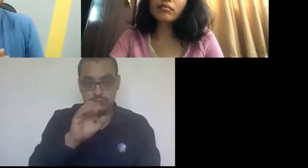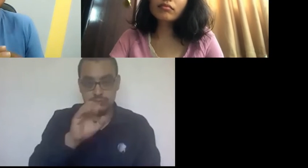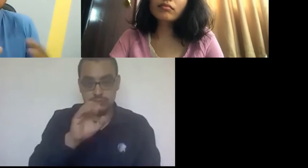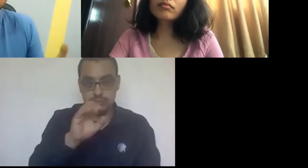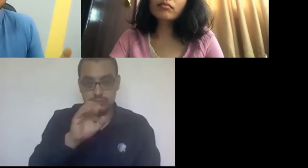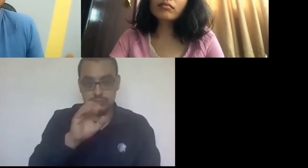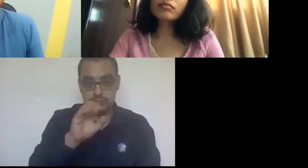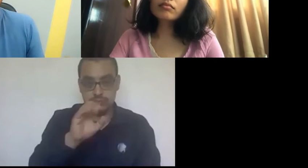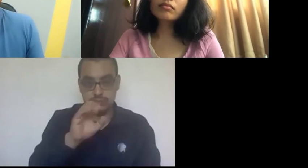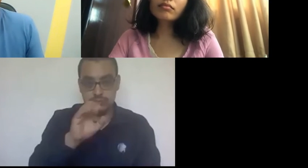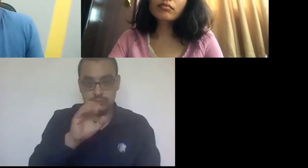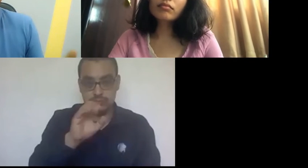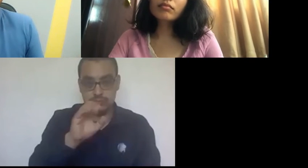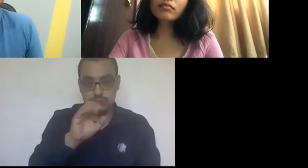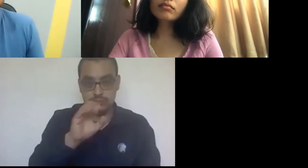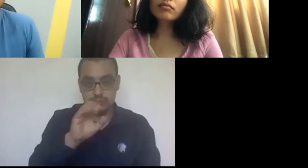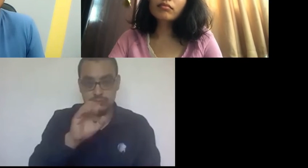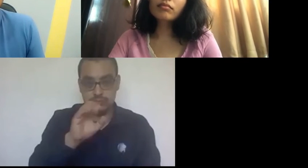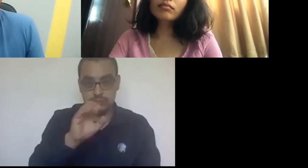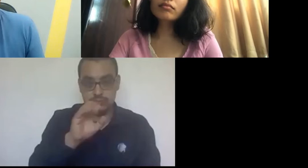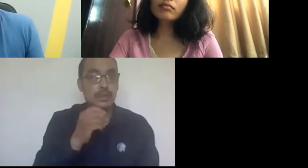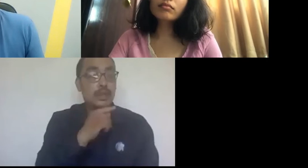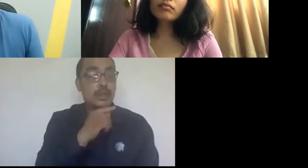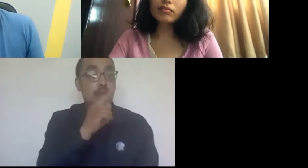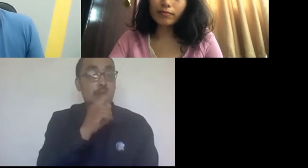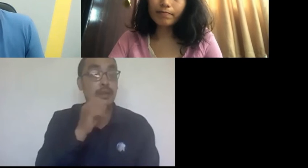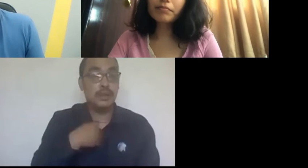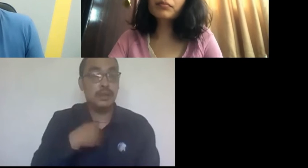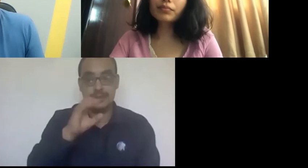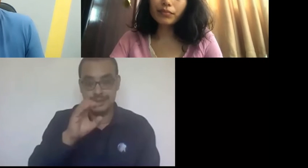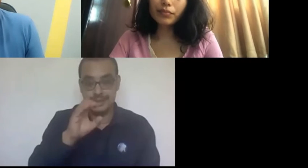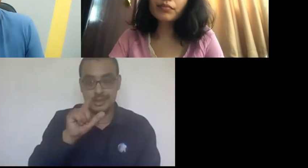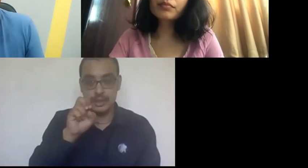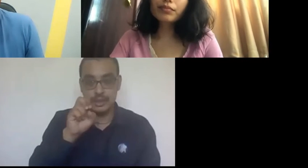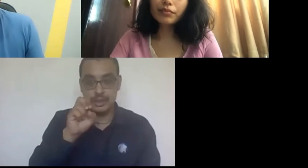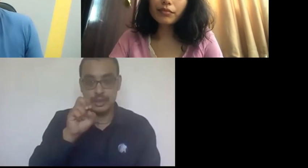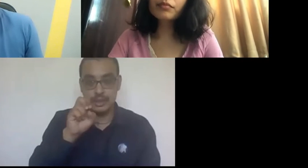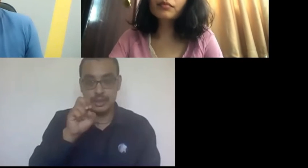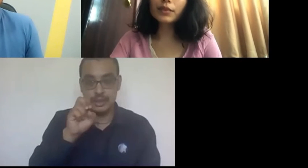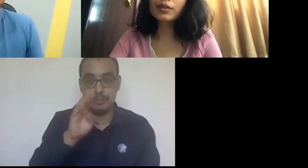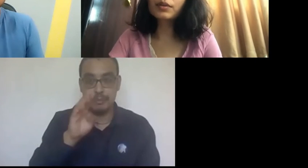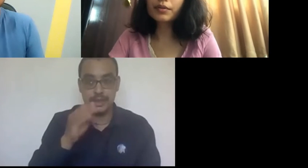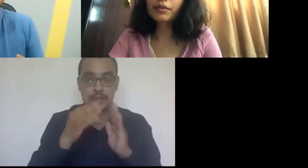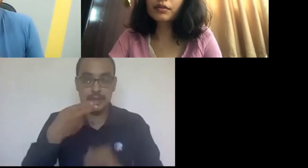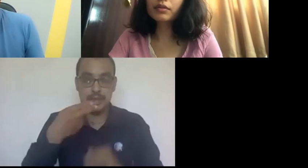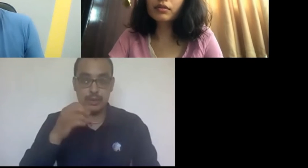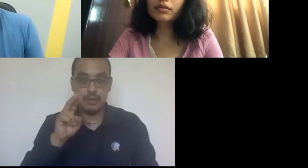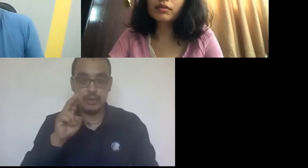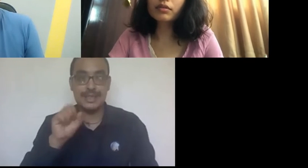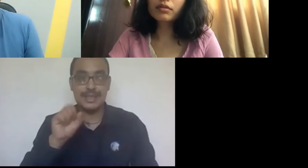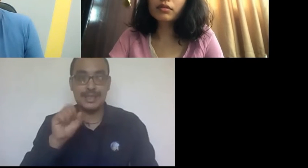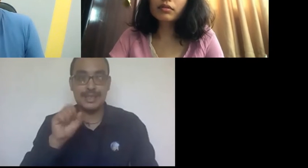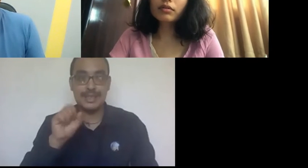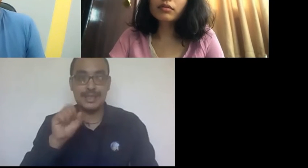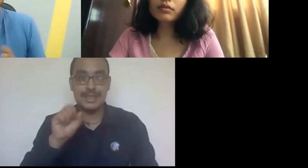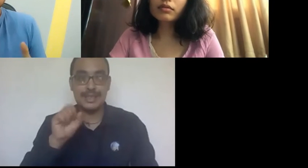म कहिले पनि भन्न नसकेको कुरा अहिले क्लब हाउसमा मैले बोल्न सकिरहेको छु भनेर पनि भनेकोहरू पनि मैले भेटेँ. सो यसको धेरै फाइदा